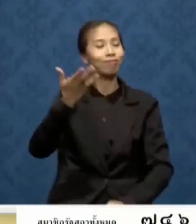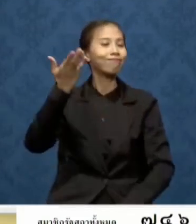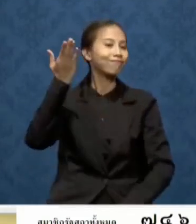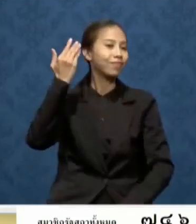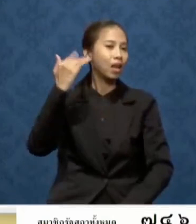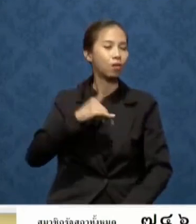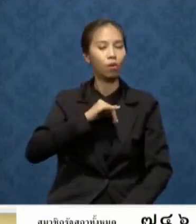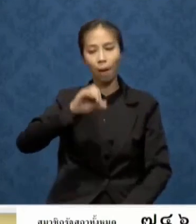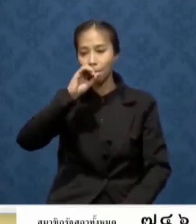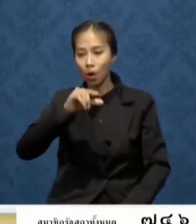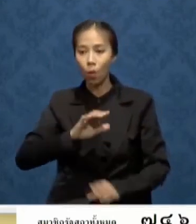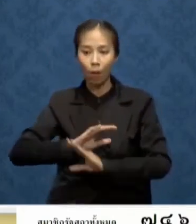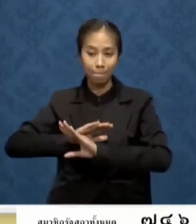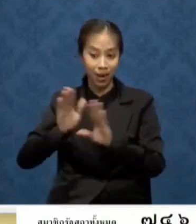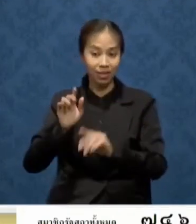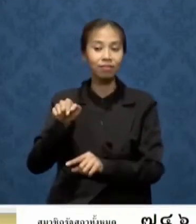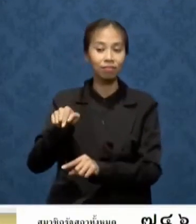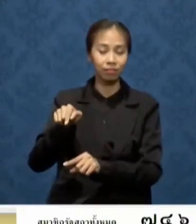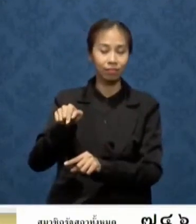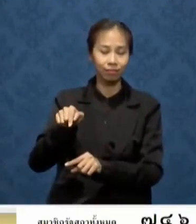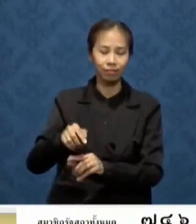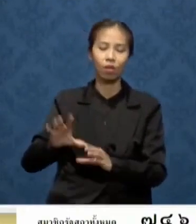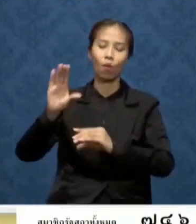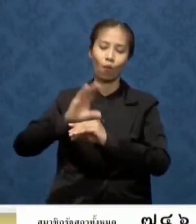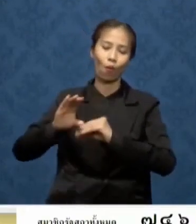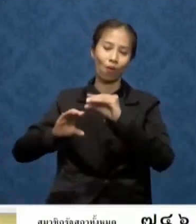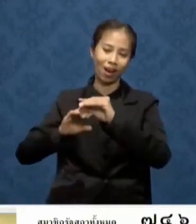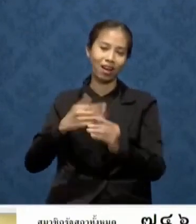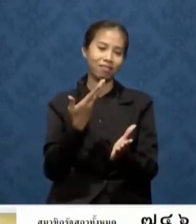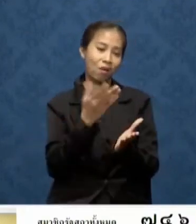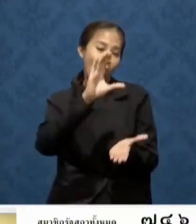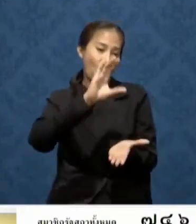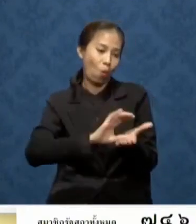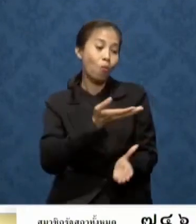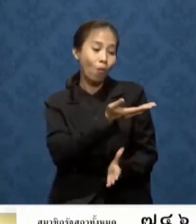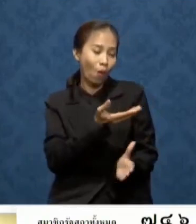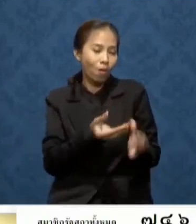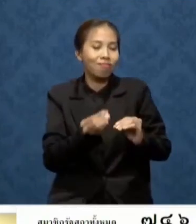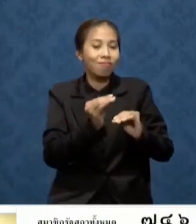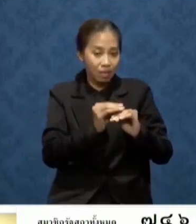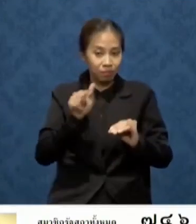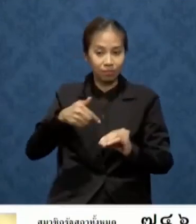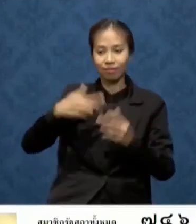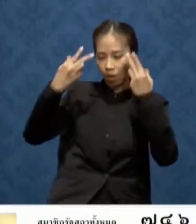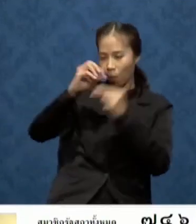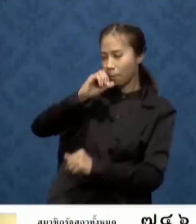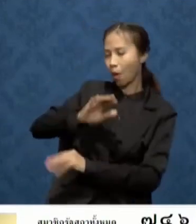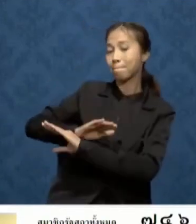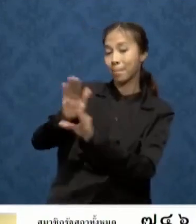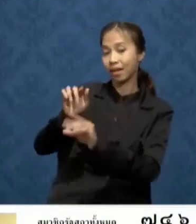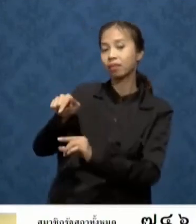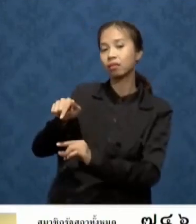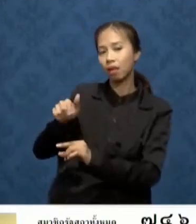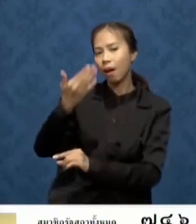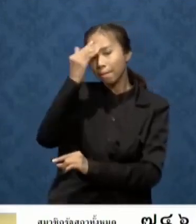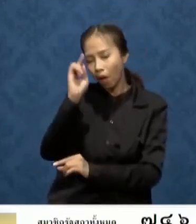มาทท่านกลาพูดวาไม่ไม่กับโครงการที่ของบมาเกินจำเป็นโดยไม่คำนงถึงปัญหาอื่นหรอความลำบาก